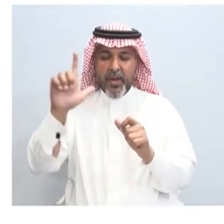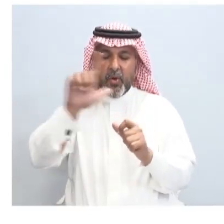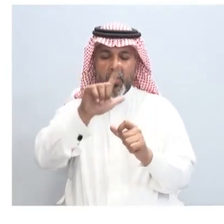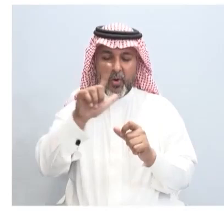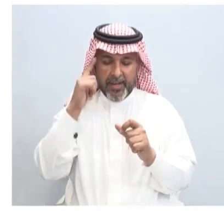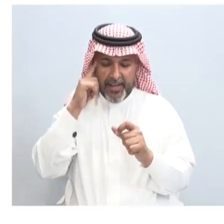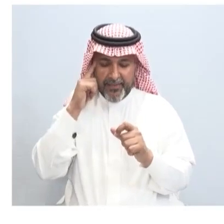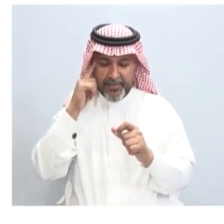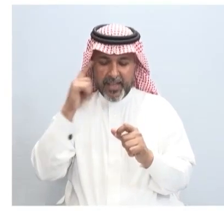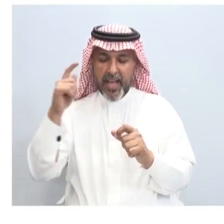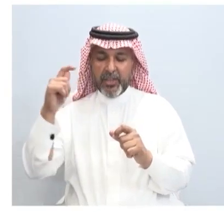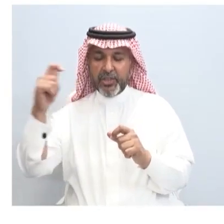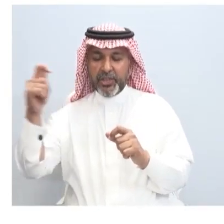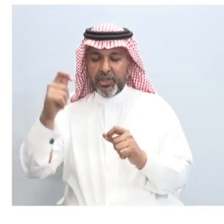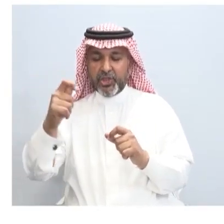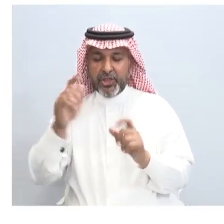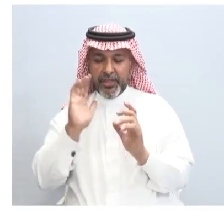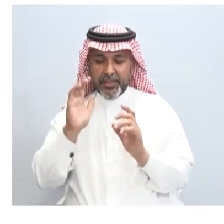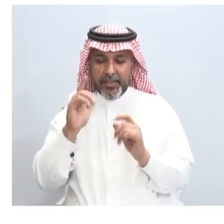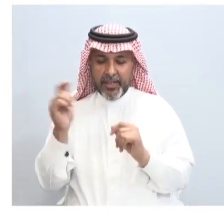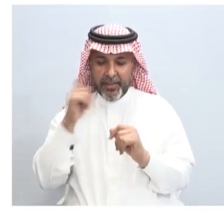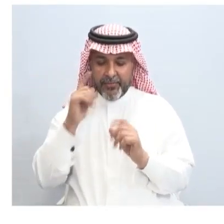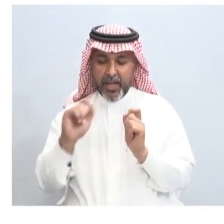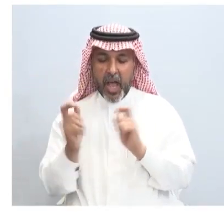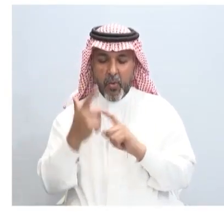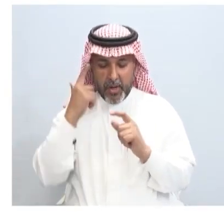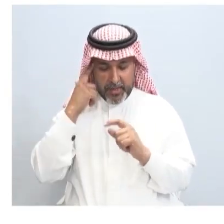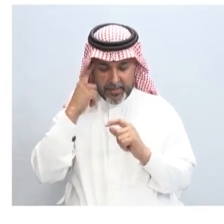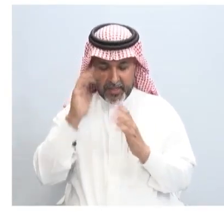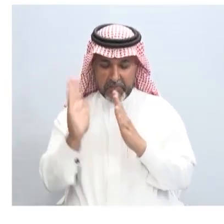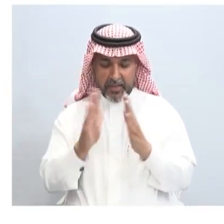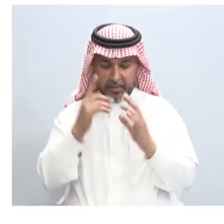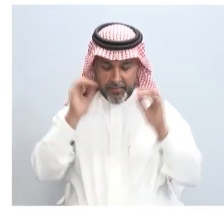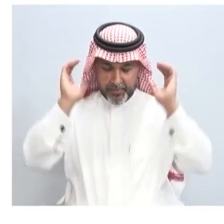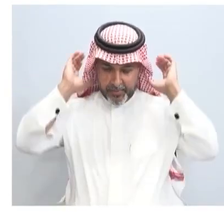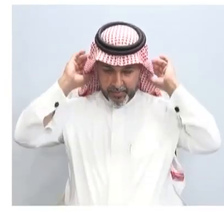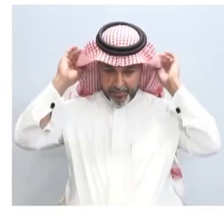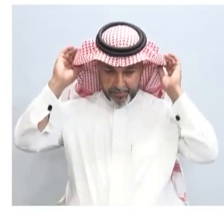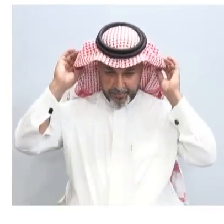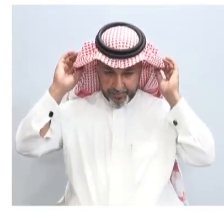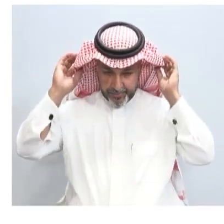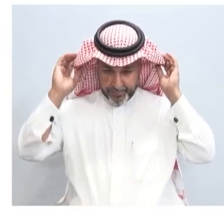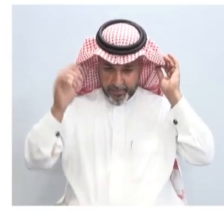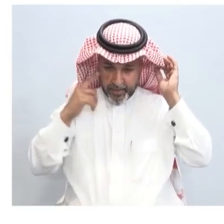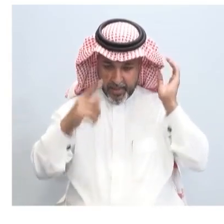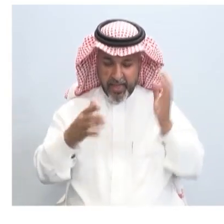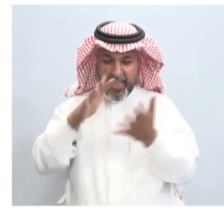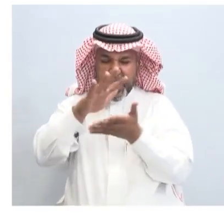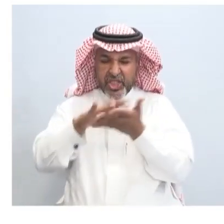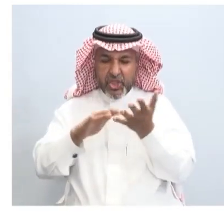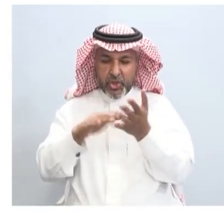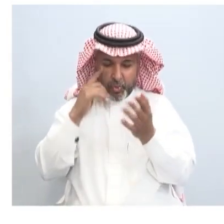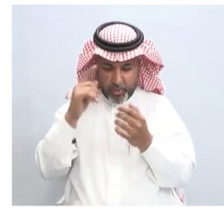هذه الحالات الاربعه كقائم منظمه او ممكن انت تسويها على شكل ايش تسويها على شكل جدول يعني بهذه